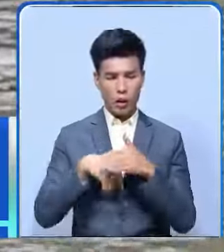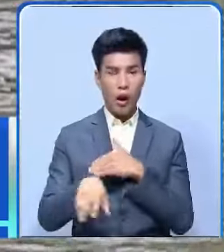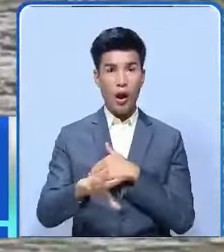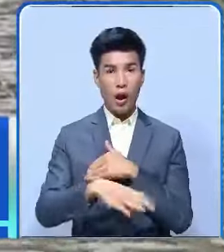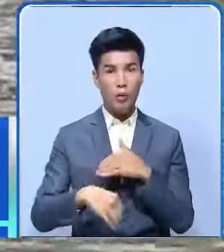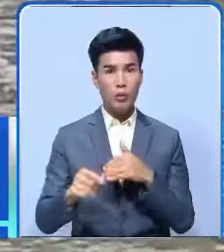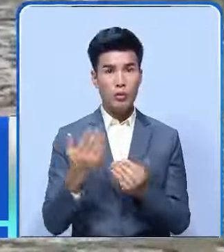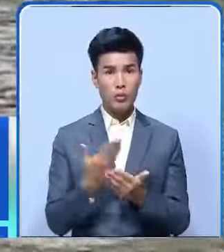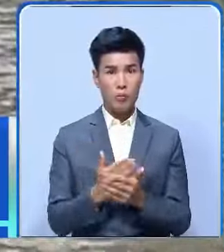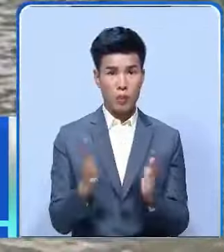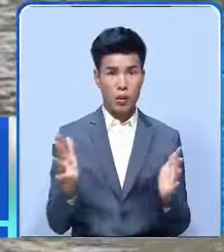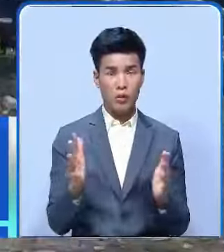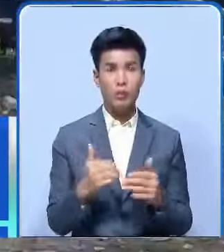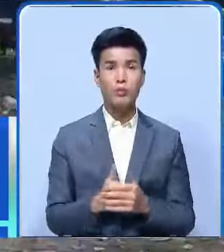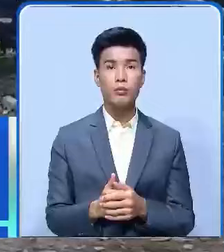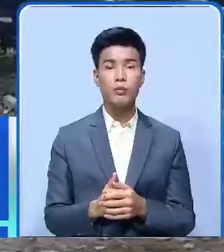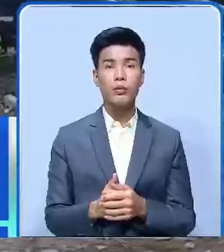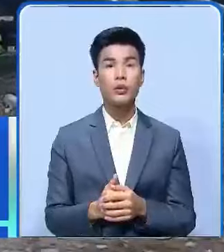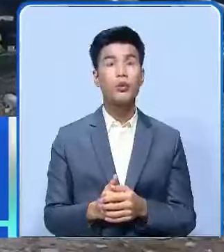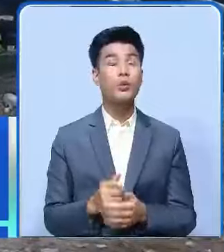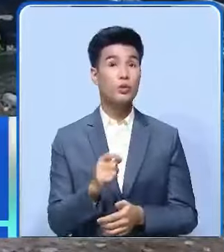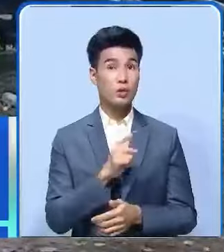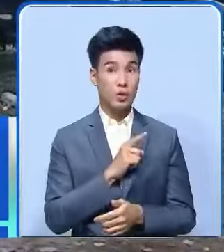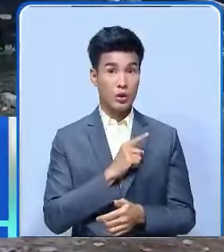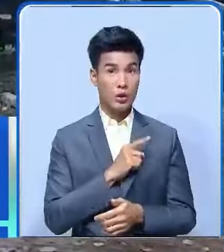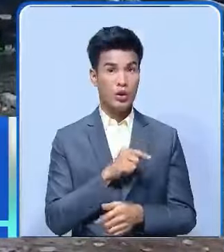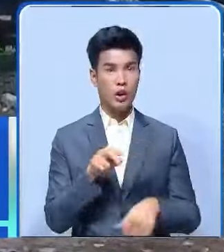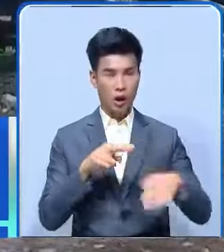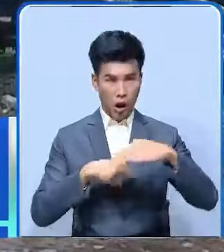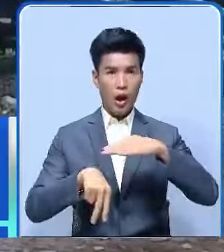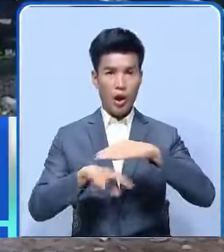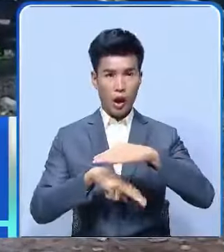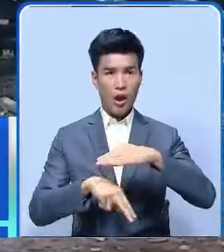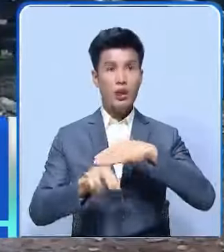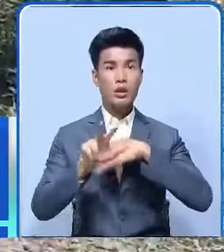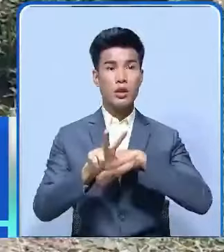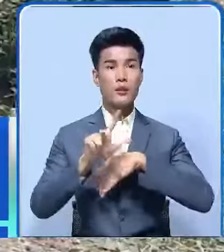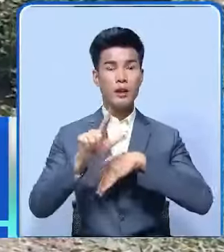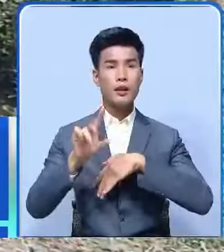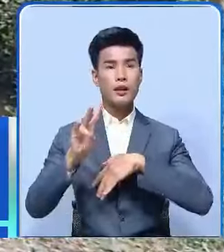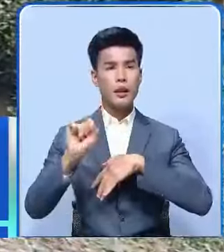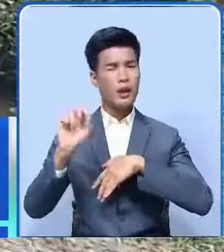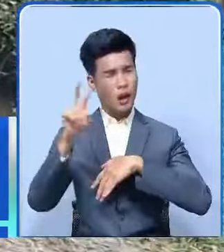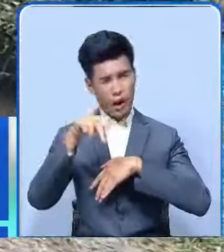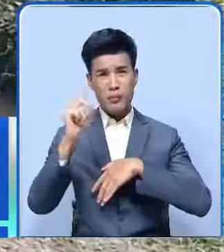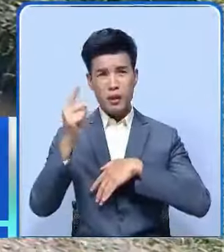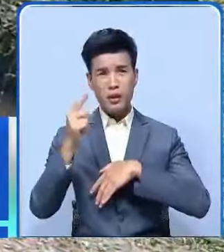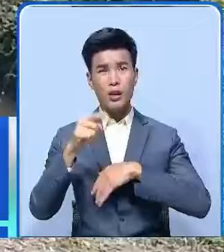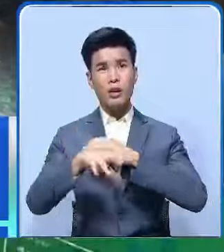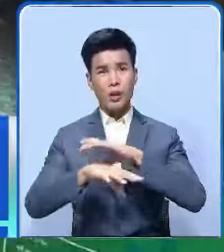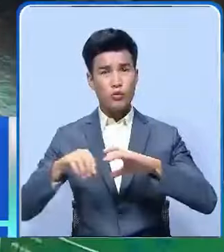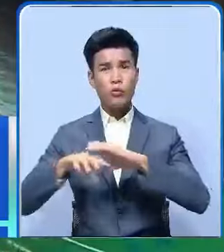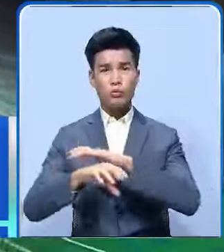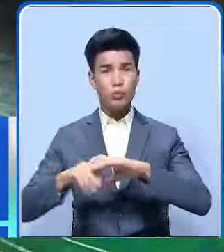งินมันเยอะนะ ค่ะคือทางเจ้าหน้าที่เนี่ยก็งมหา3ล้าน7แสนบาทอีกครั้งใช้วิธีแบบสูบน้ำออกจากส